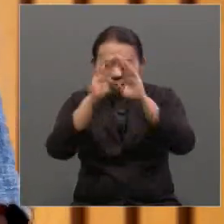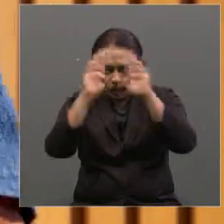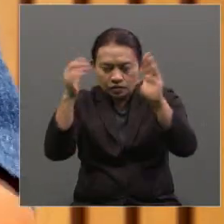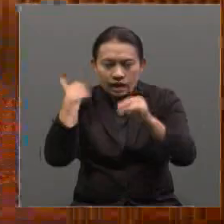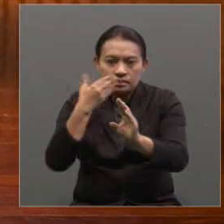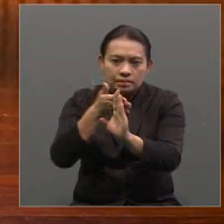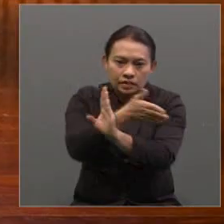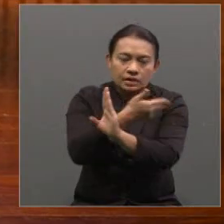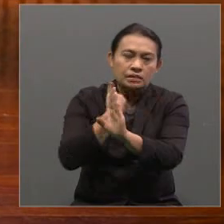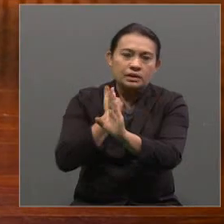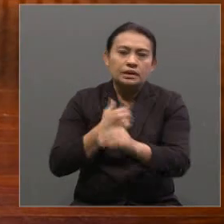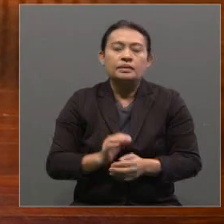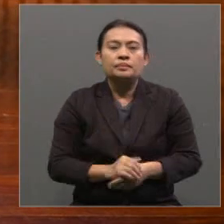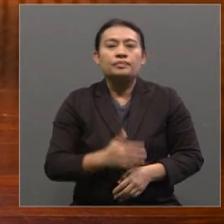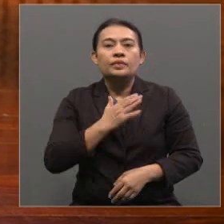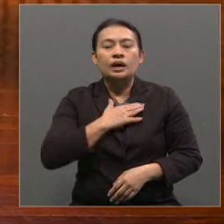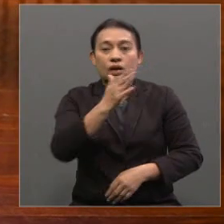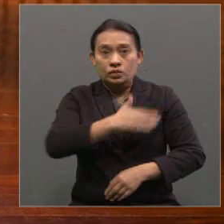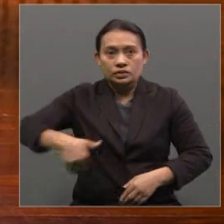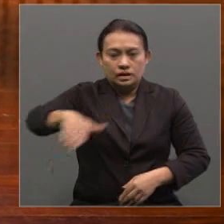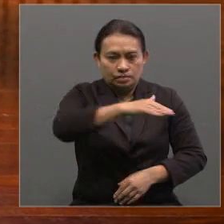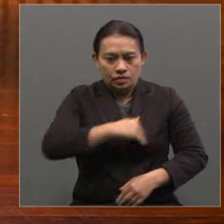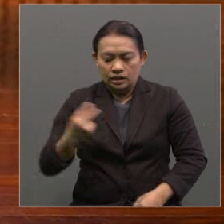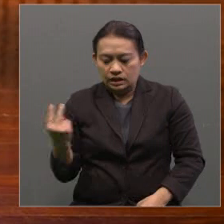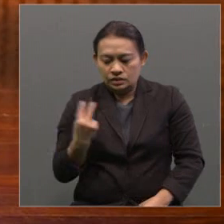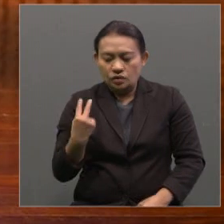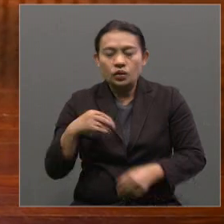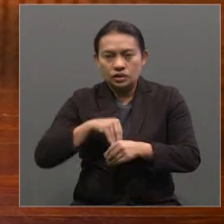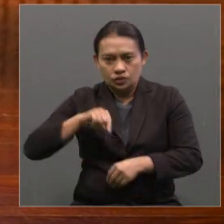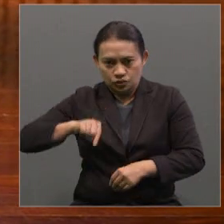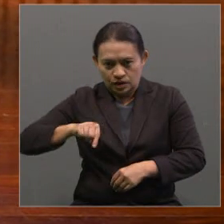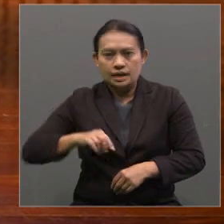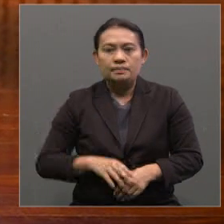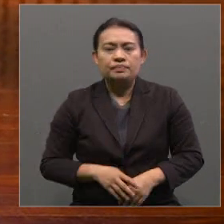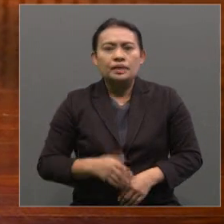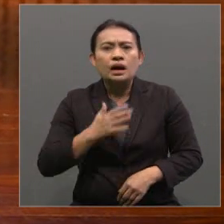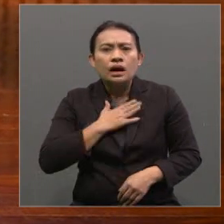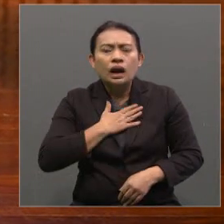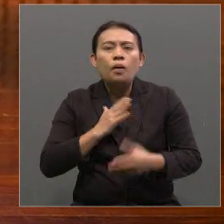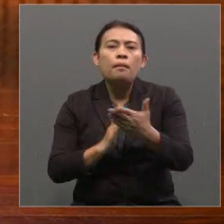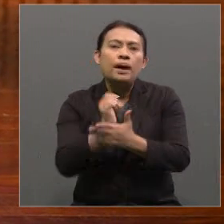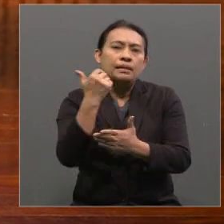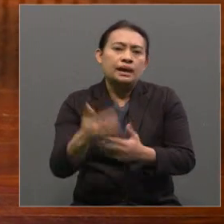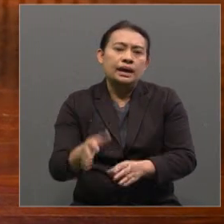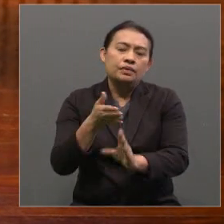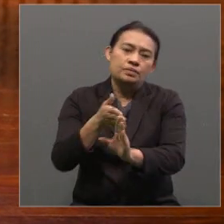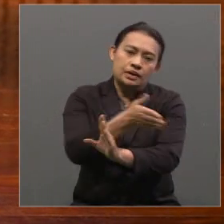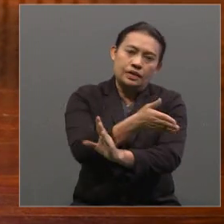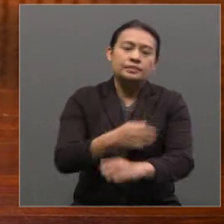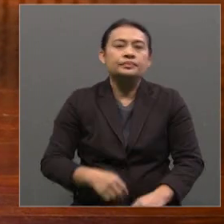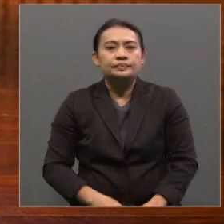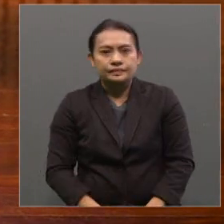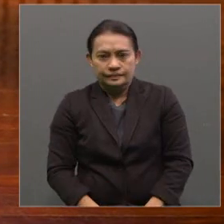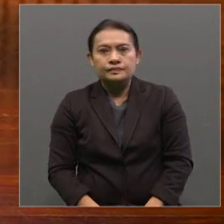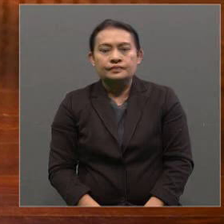ก่อนเราทุกคนรวมถึงเรา2คนด้วยที่นั่งอยู่บนเวทีนี้นะครับ เราผ่านกระบวนการนี้มาก่อนนะครับเพราะฉะนั้น